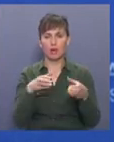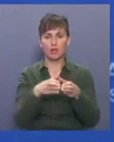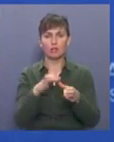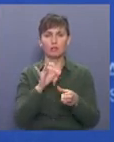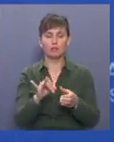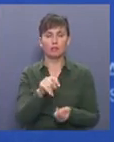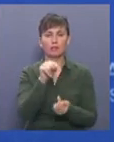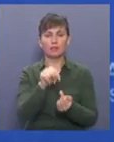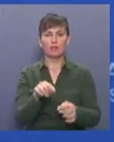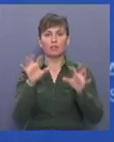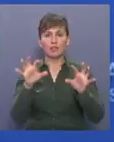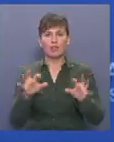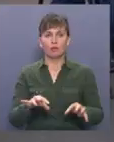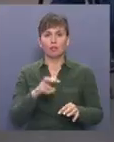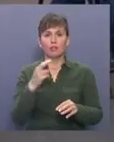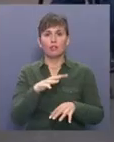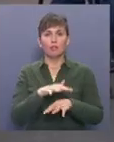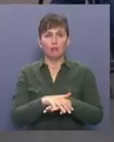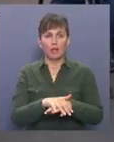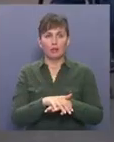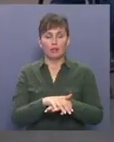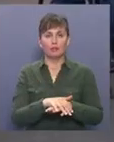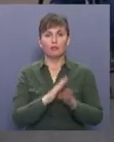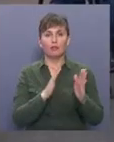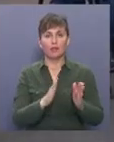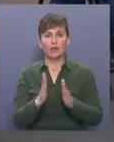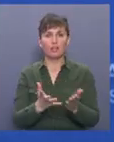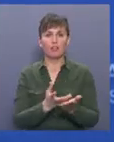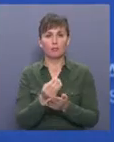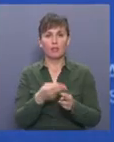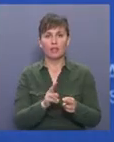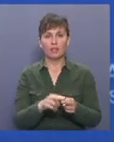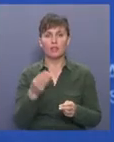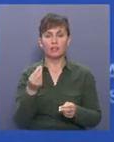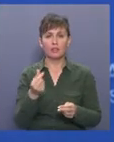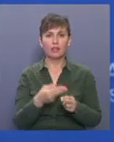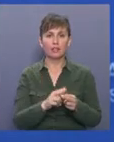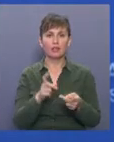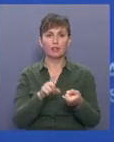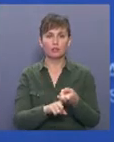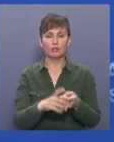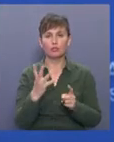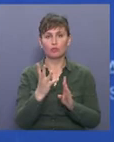соответствии с законом Национальный банк, вот порядок выплаты этой суммы, это относится к